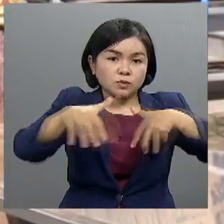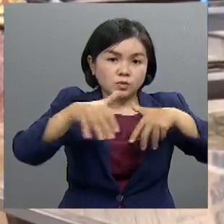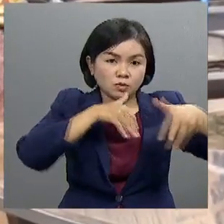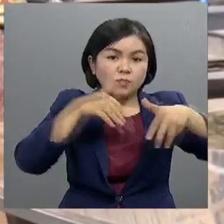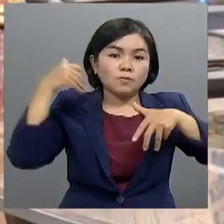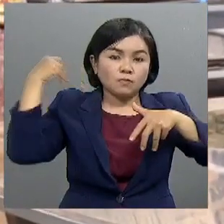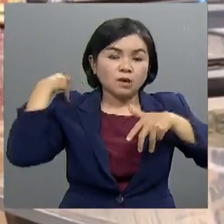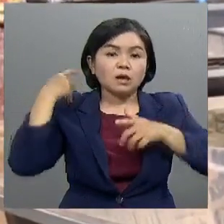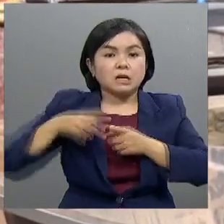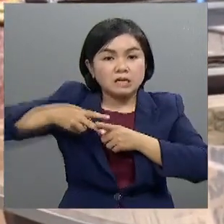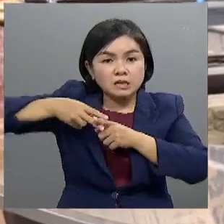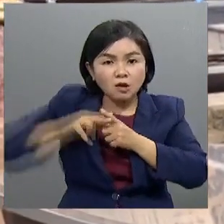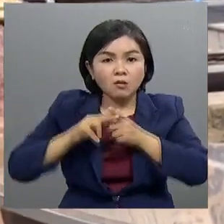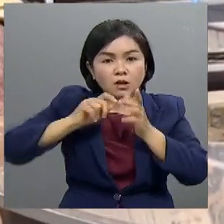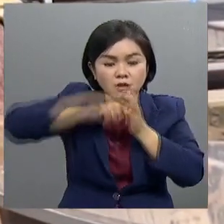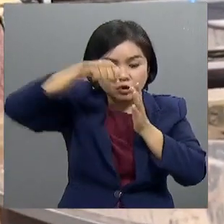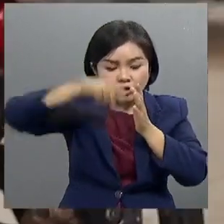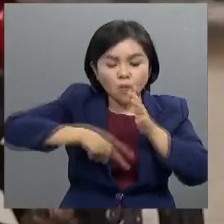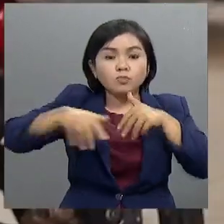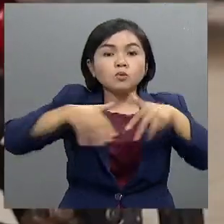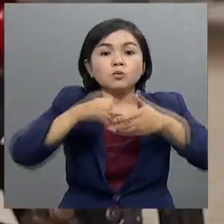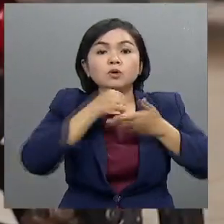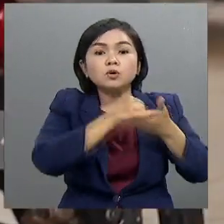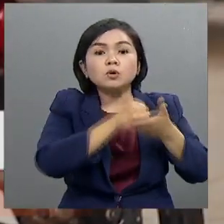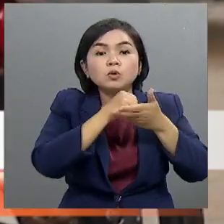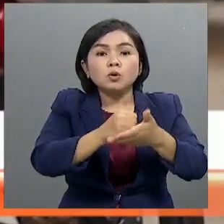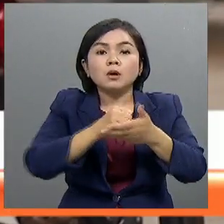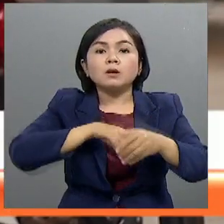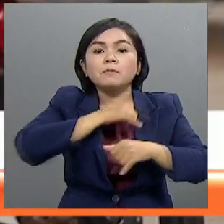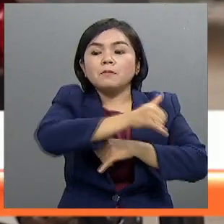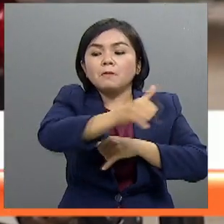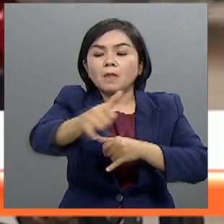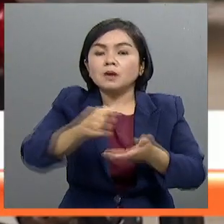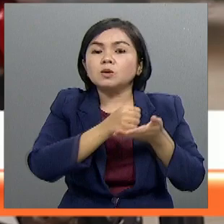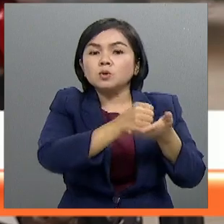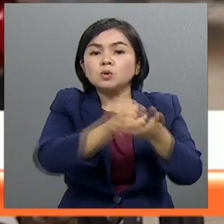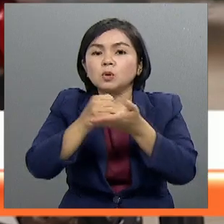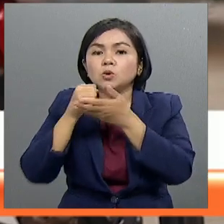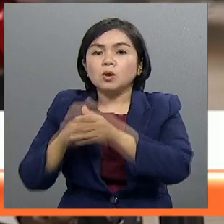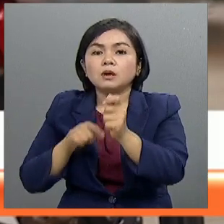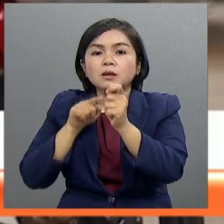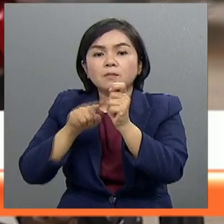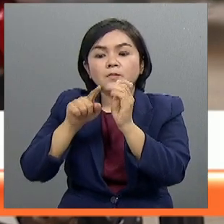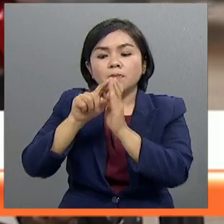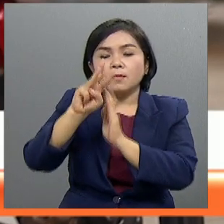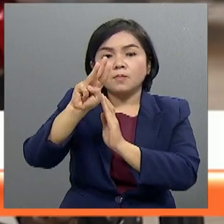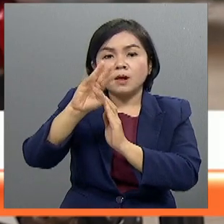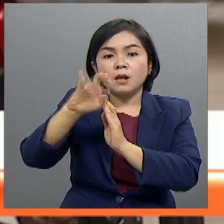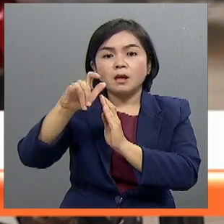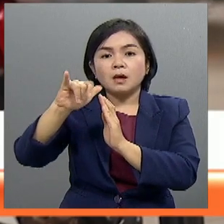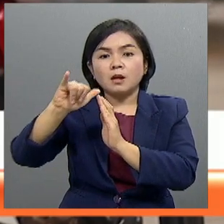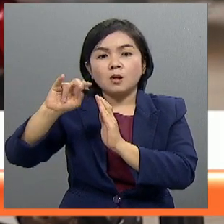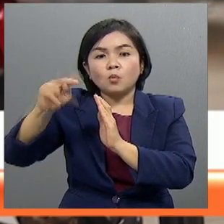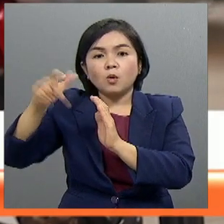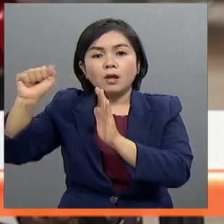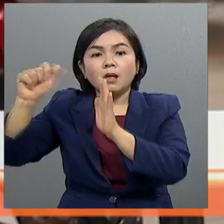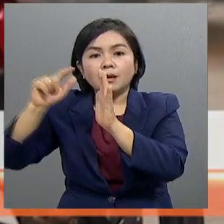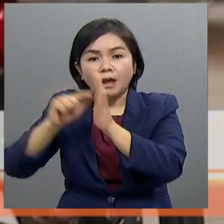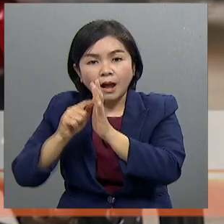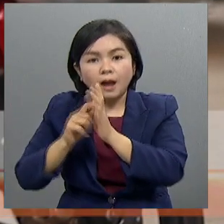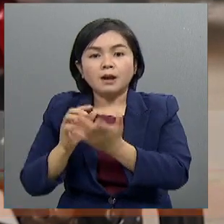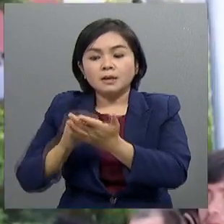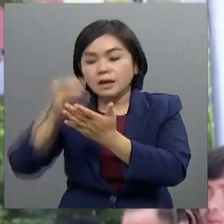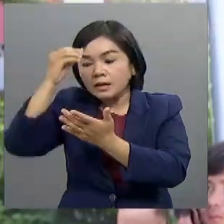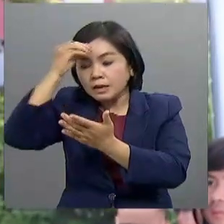กระจายในจุดต่างๆในอำเภอเวียงสาครับก็มีทีมงานช่างยนต์เล็กไฟฟ้านะครับอ่ะค่ะมาช่วย